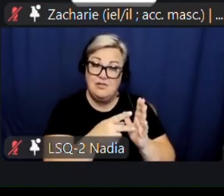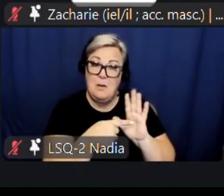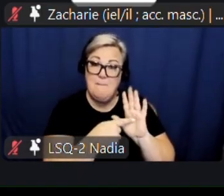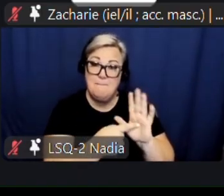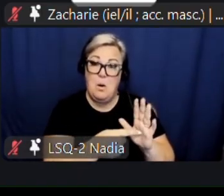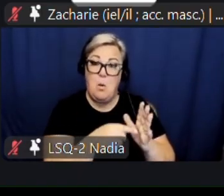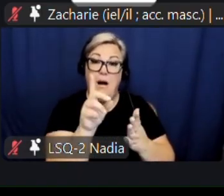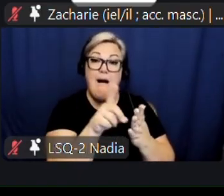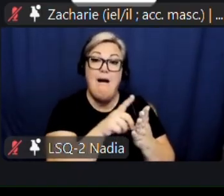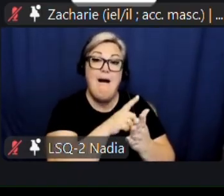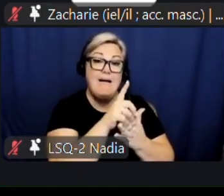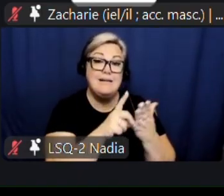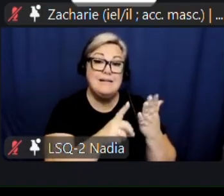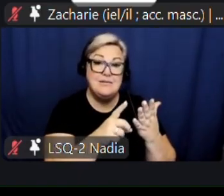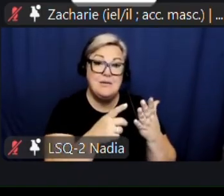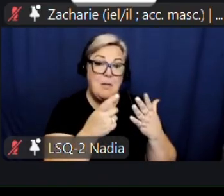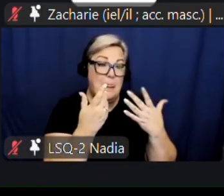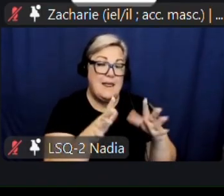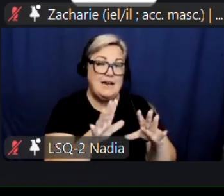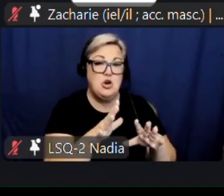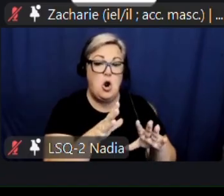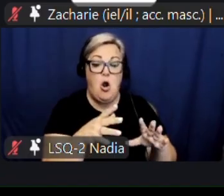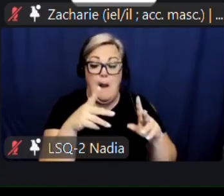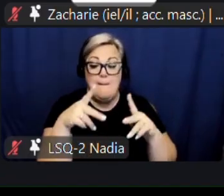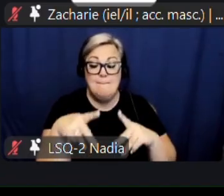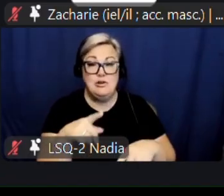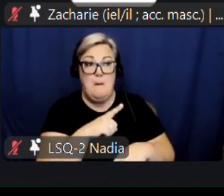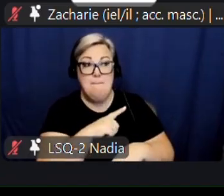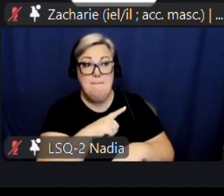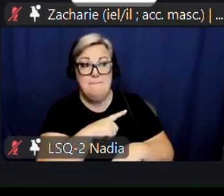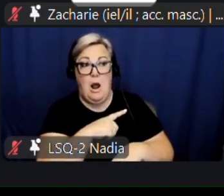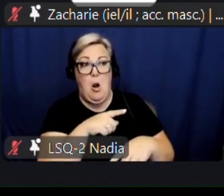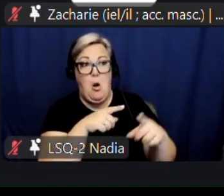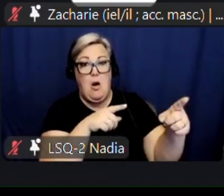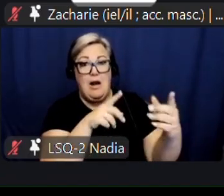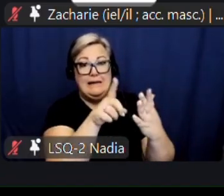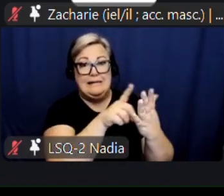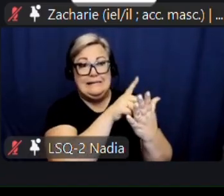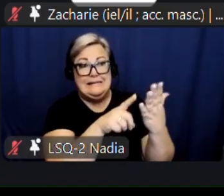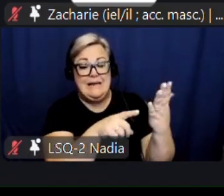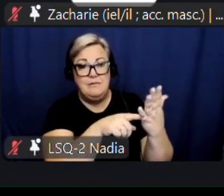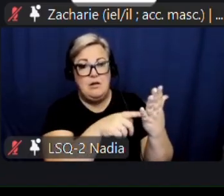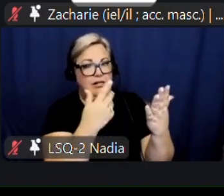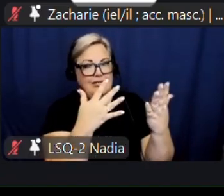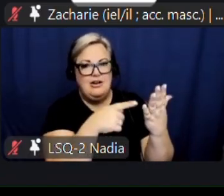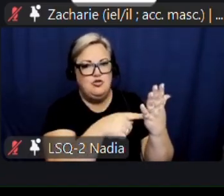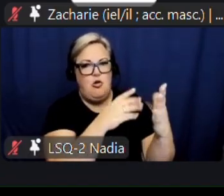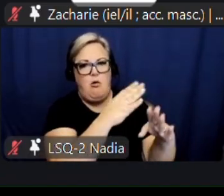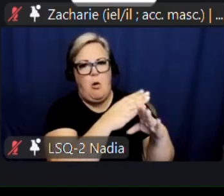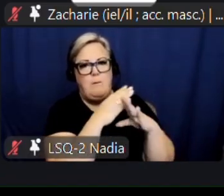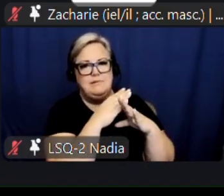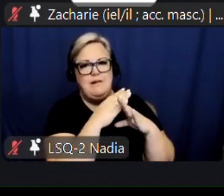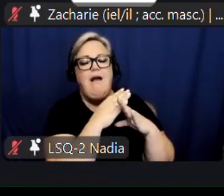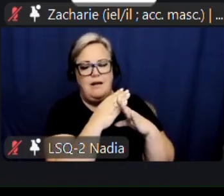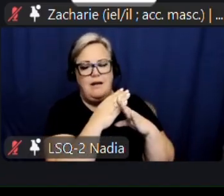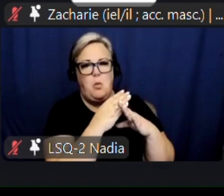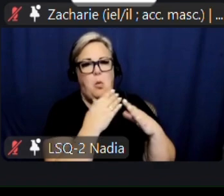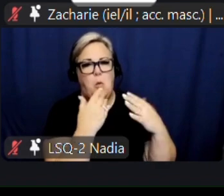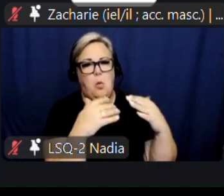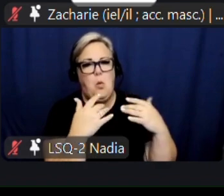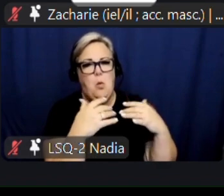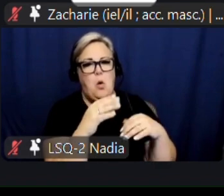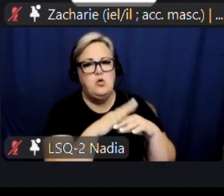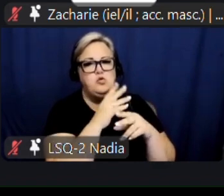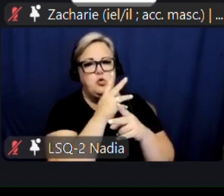la discrimination anticipée, c'est-à-dire la peur de vivre de la discrimination, c'était en soi un obstacle important à l'accès